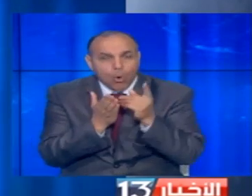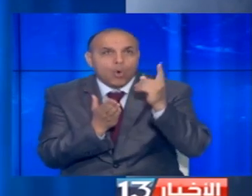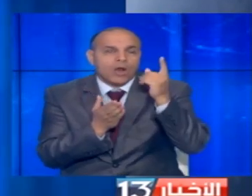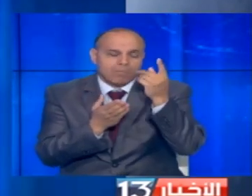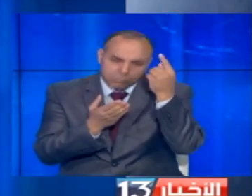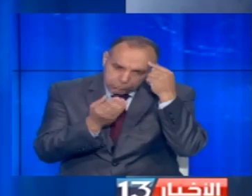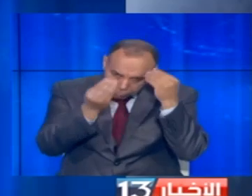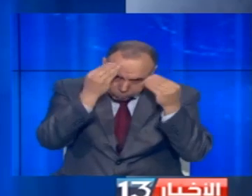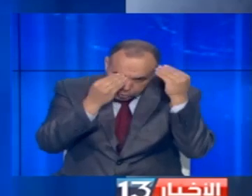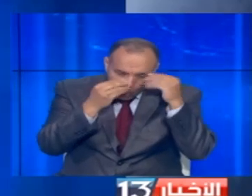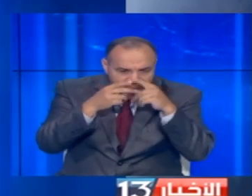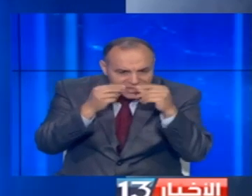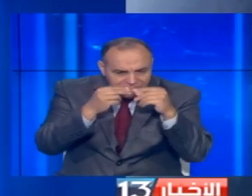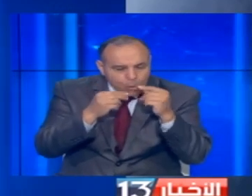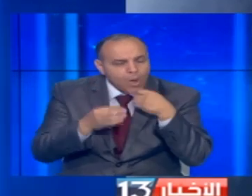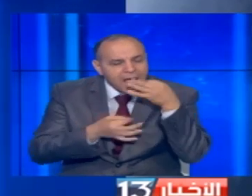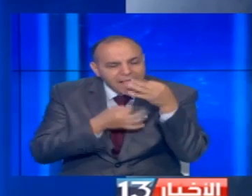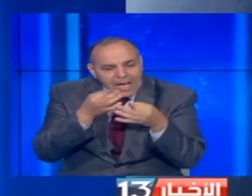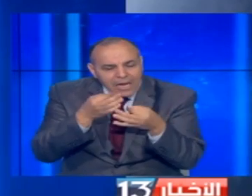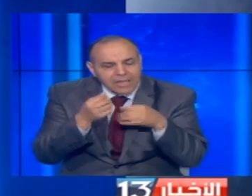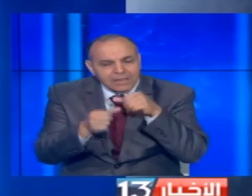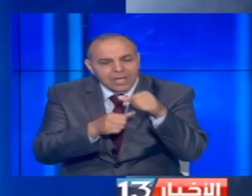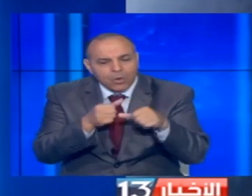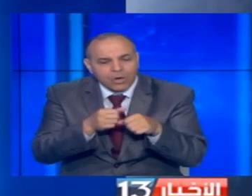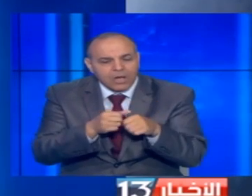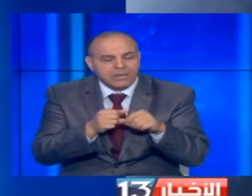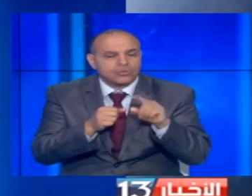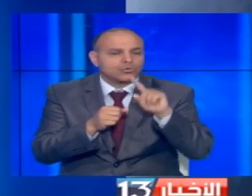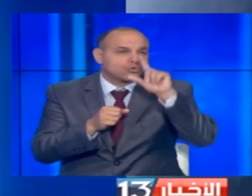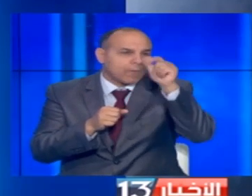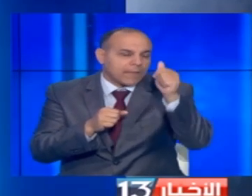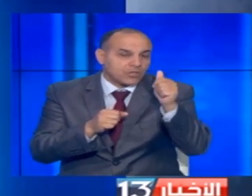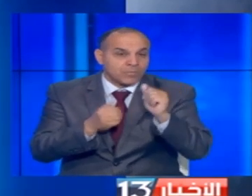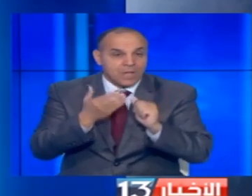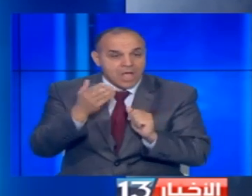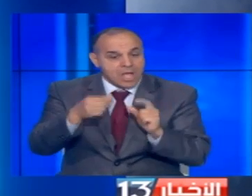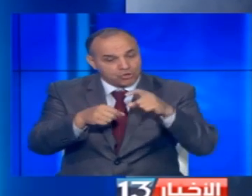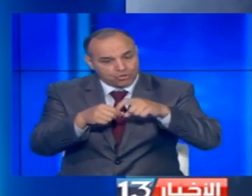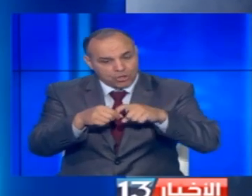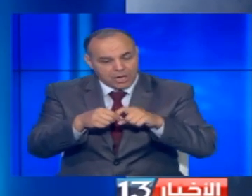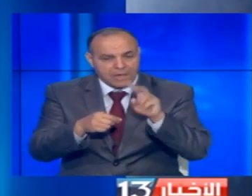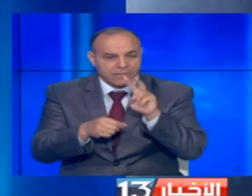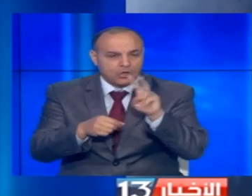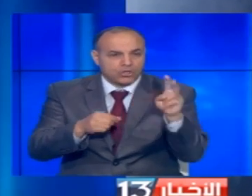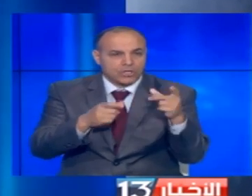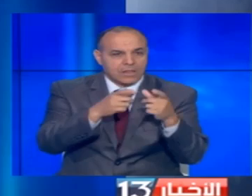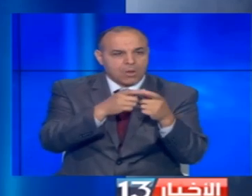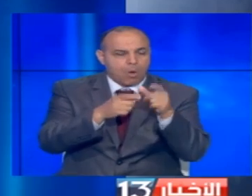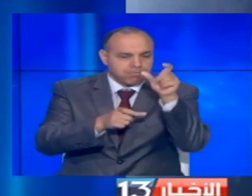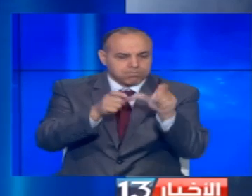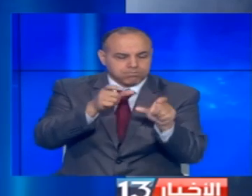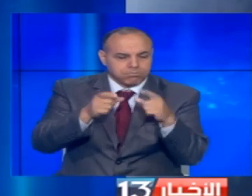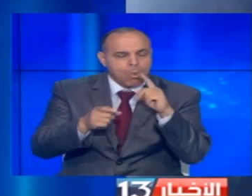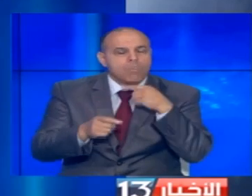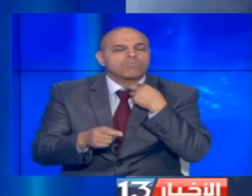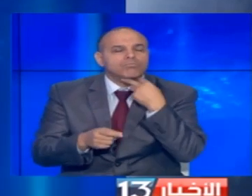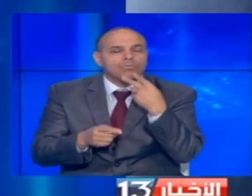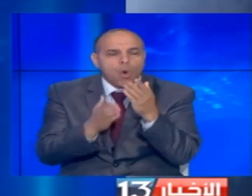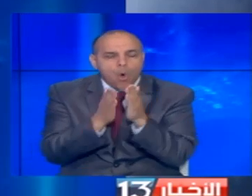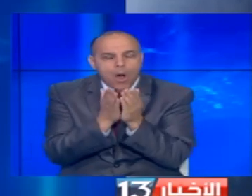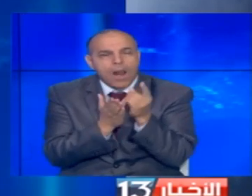الكريم وتفسيره وتجويده في دورتها السادسه عش وشارك فيها 22 مرتلا ومجدا